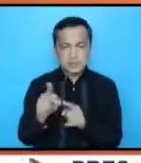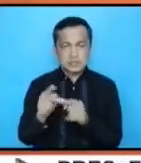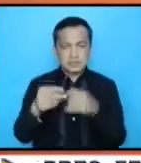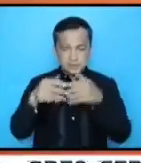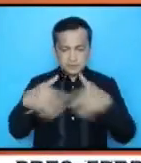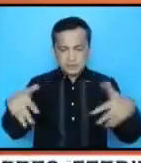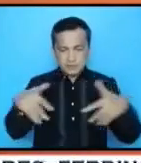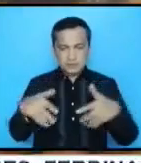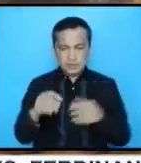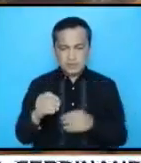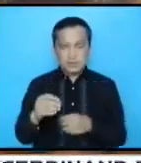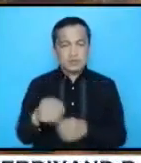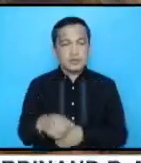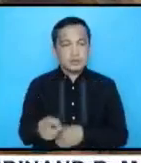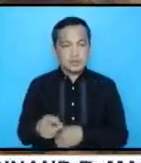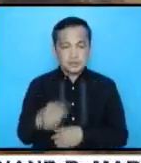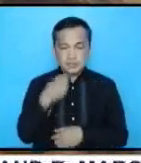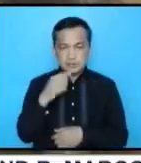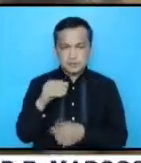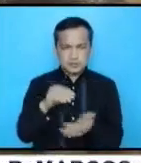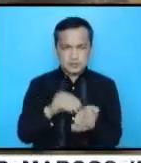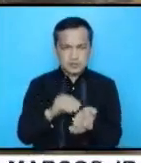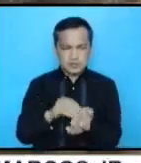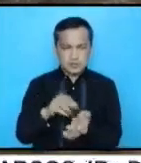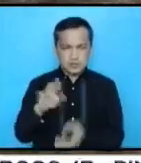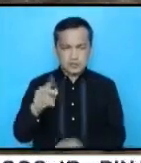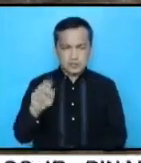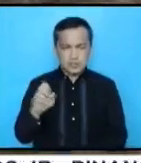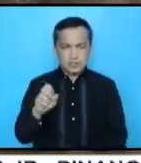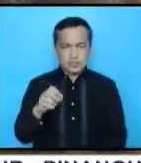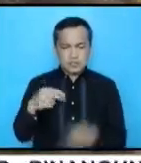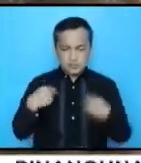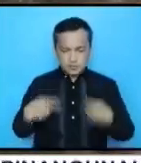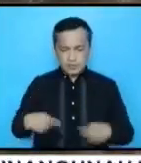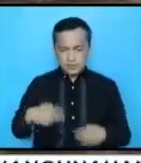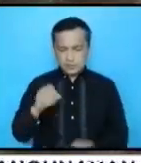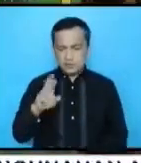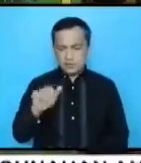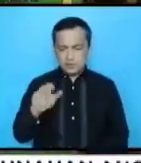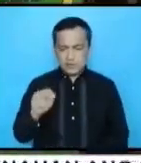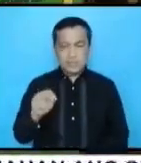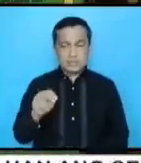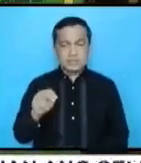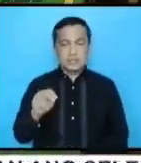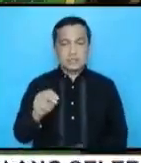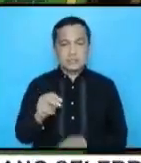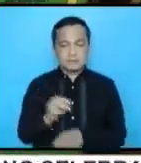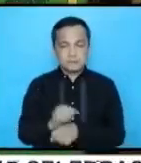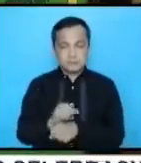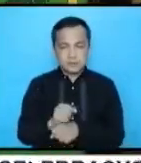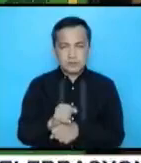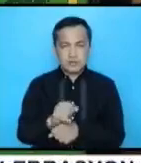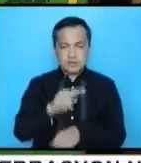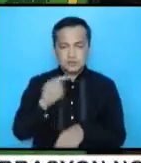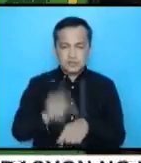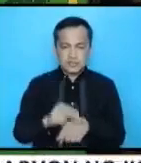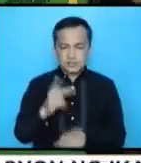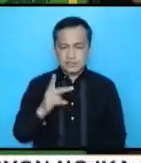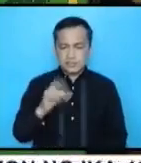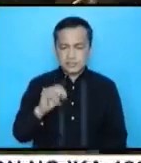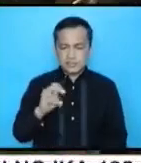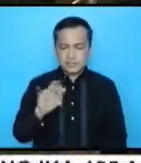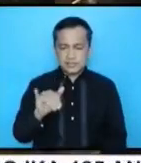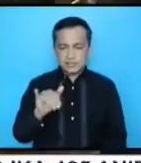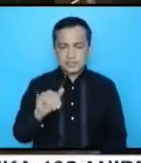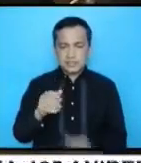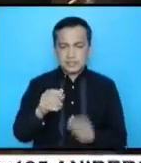kay Dr. Arlene Doque, head ng Human Organ Preservation Effort ng National Kidney and Transplant Institute o NKTI, layo